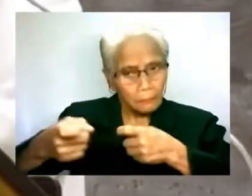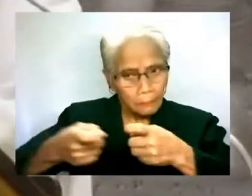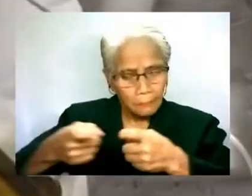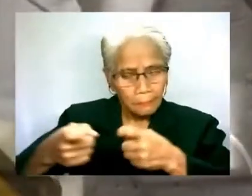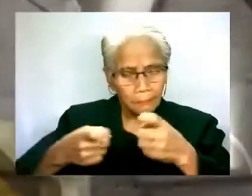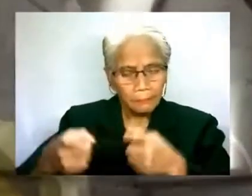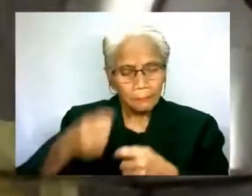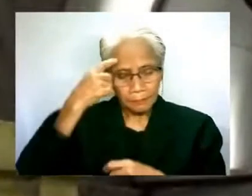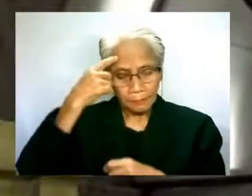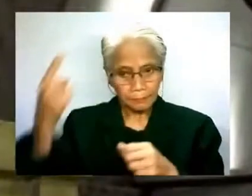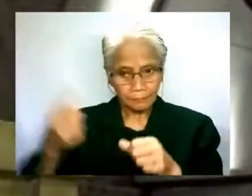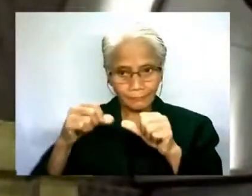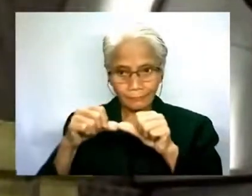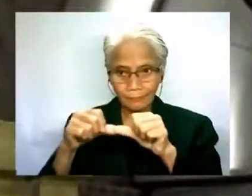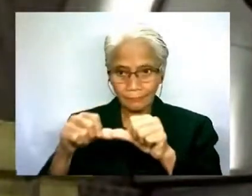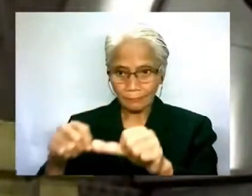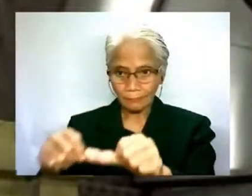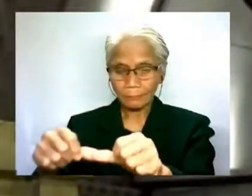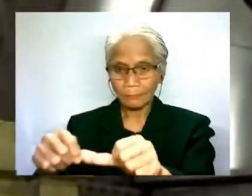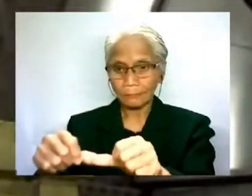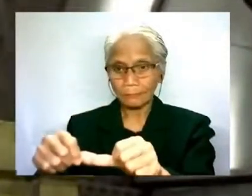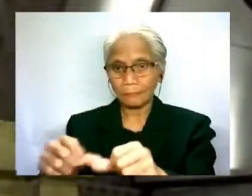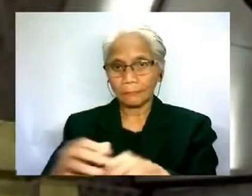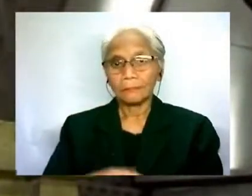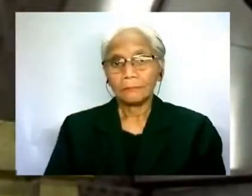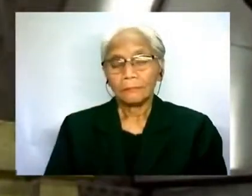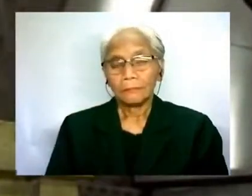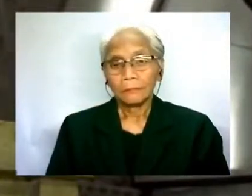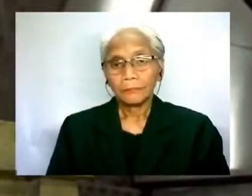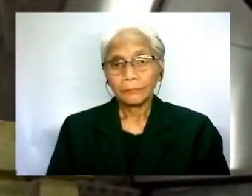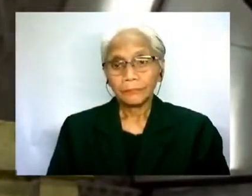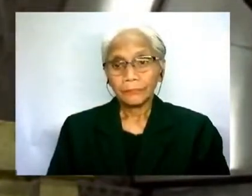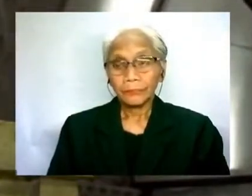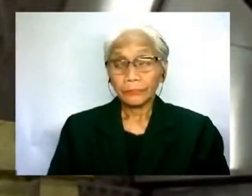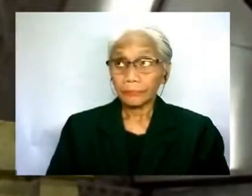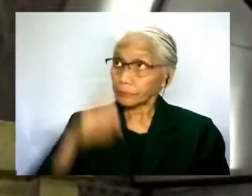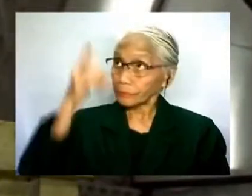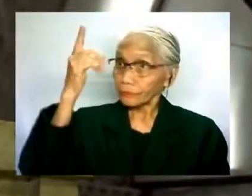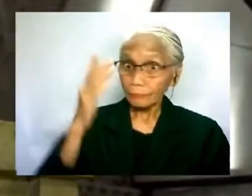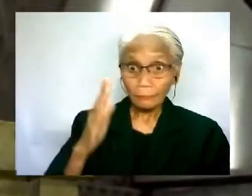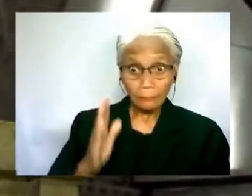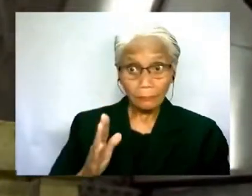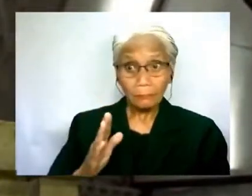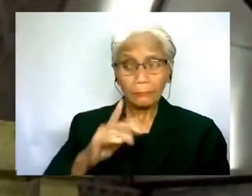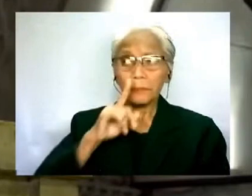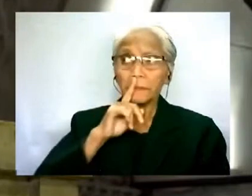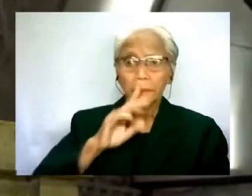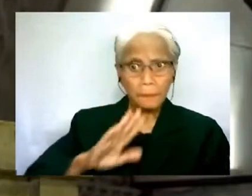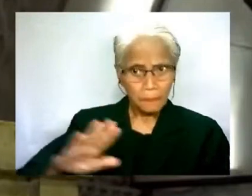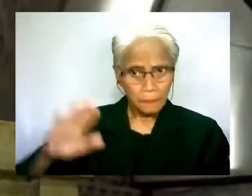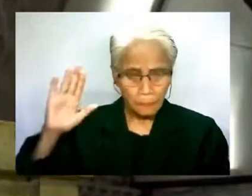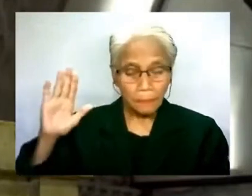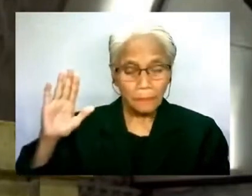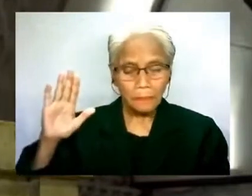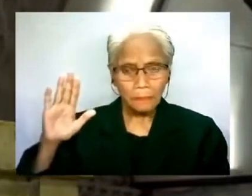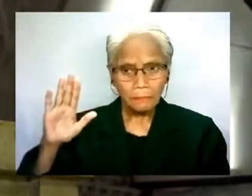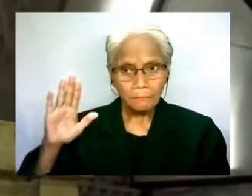magpakailanman. At ang pangako ng Diyos na ito ay